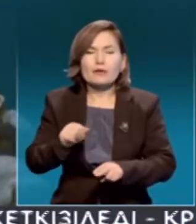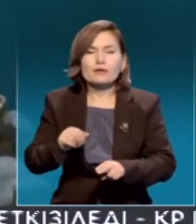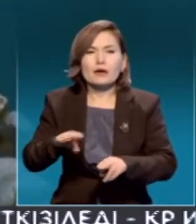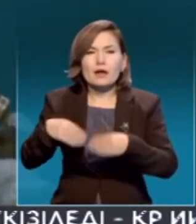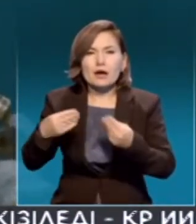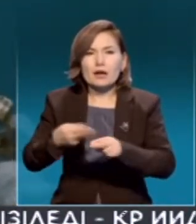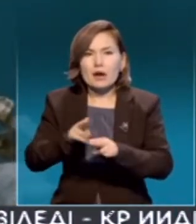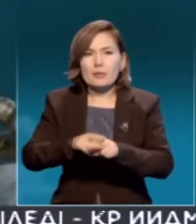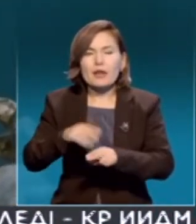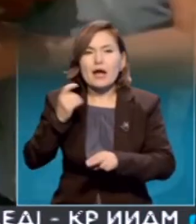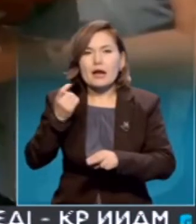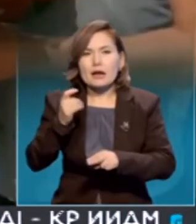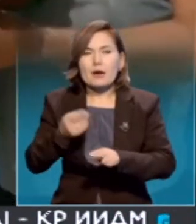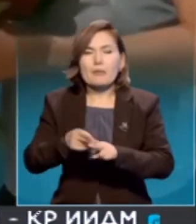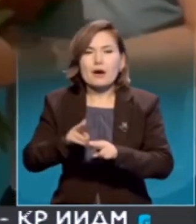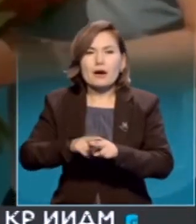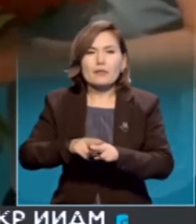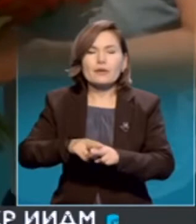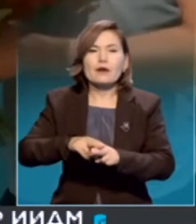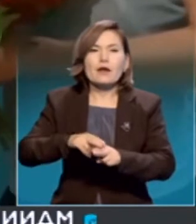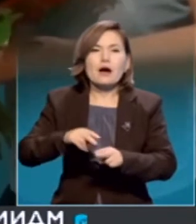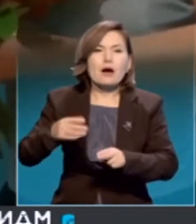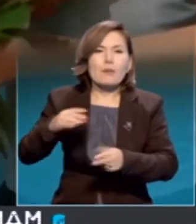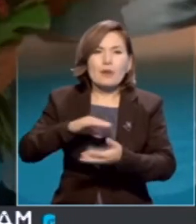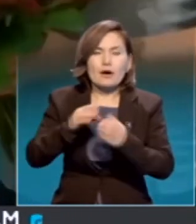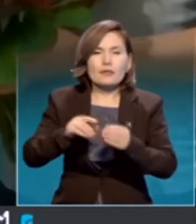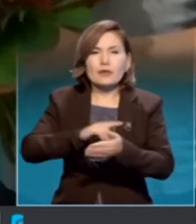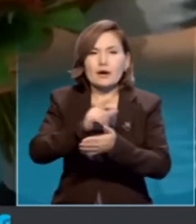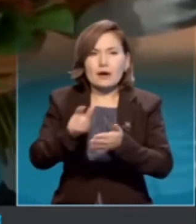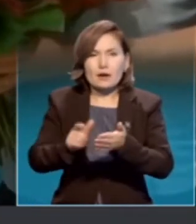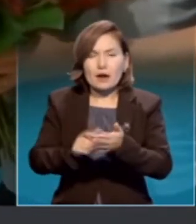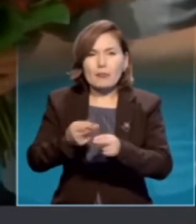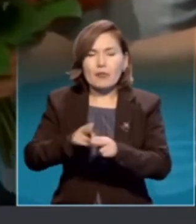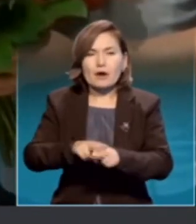апта соңына дейін химия, әдебиет және бейбітшілік саласында